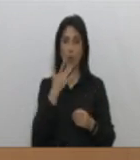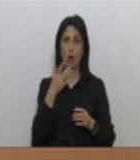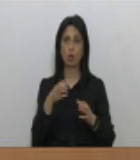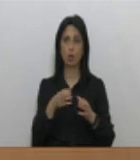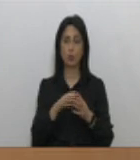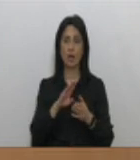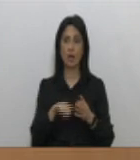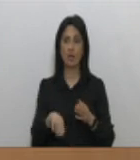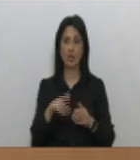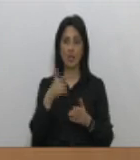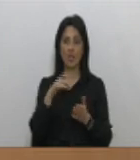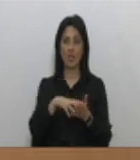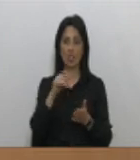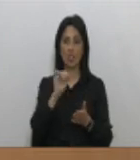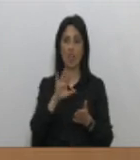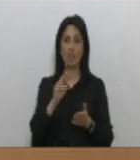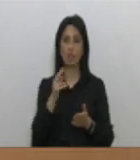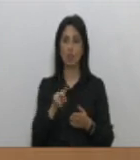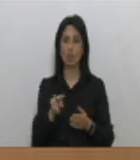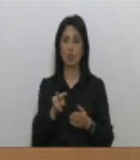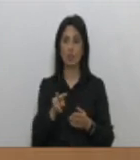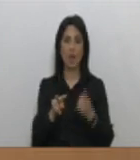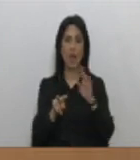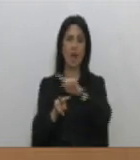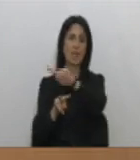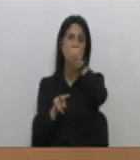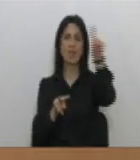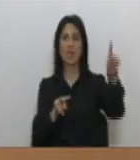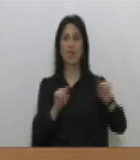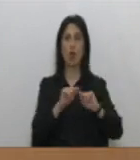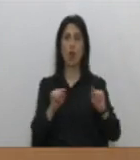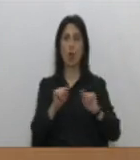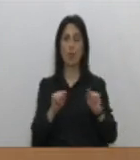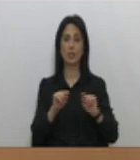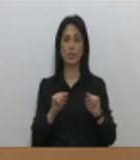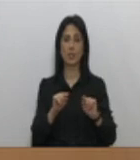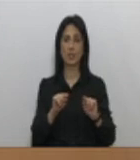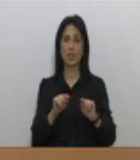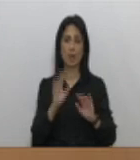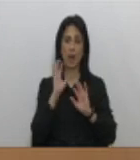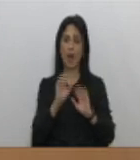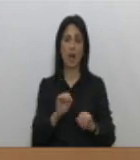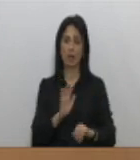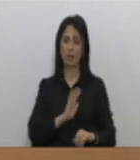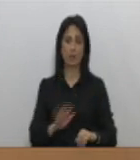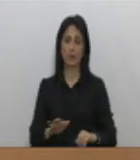jgupis garda es aris girchi da eurosotsebi artsertma opozitsionerma Xari ar